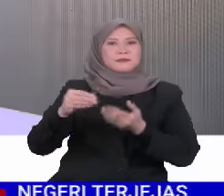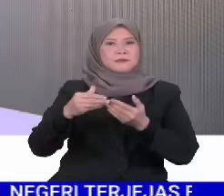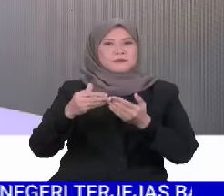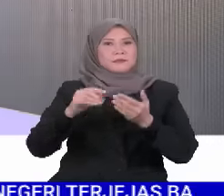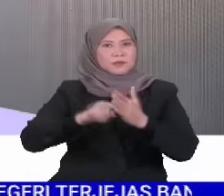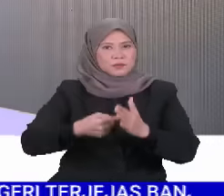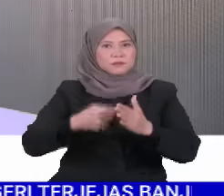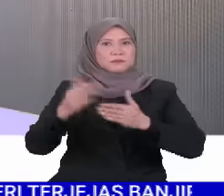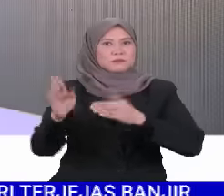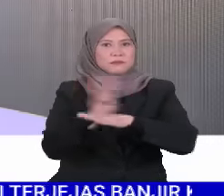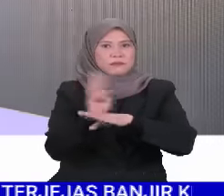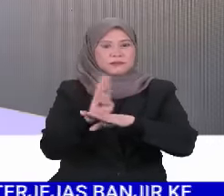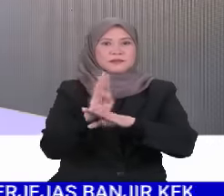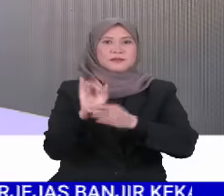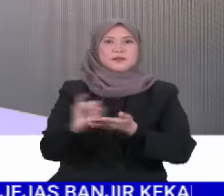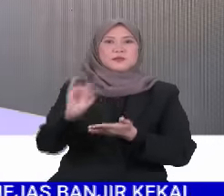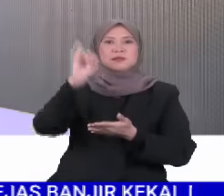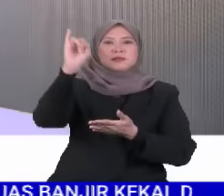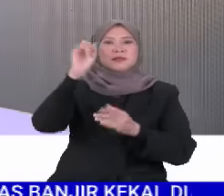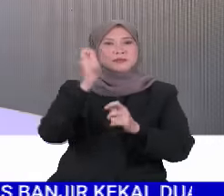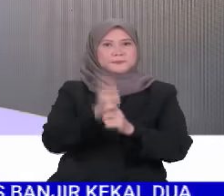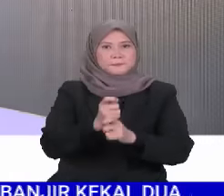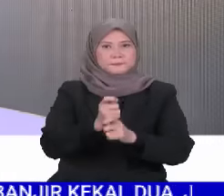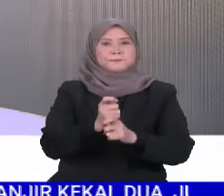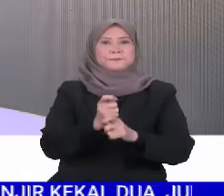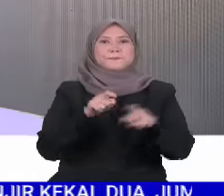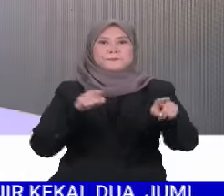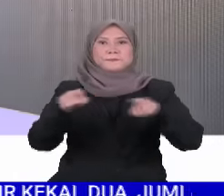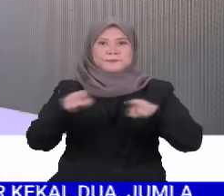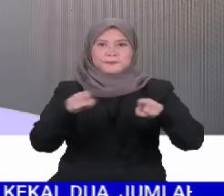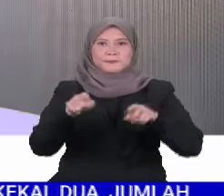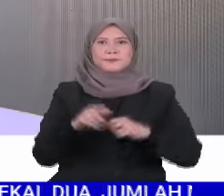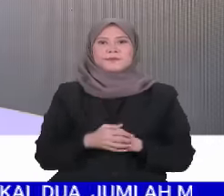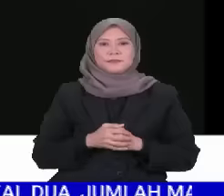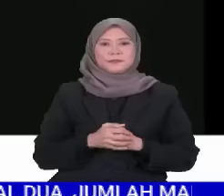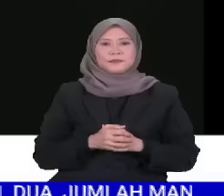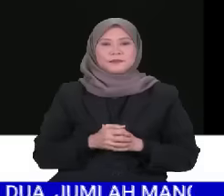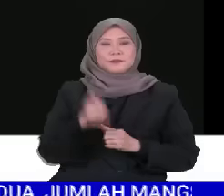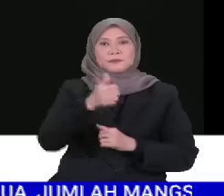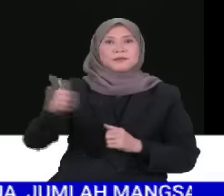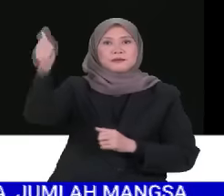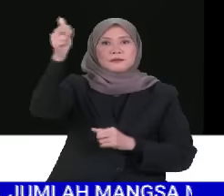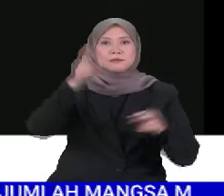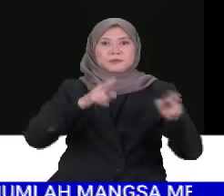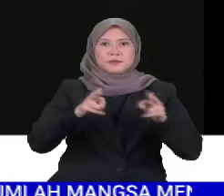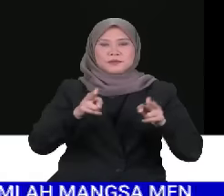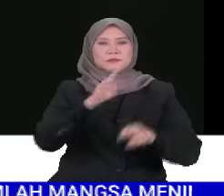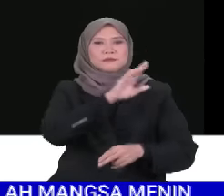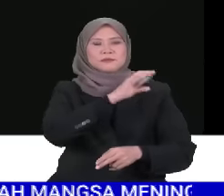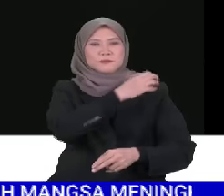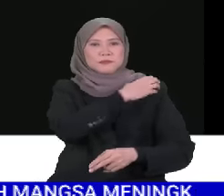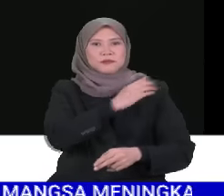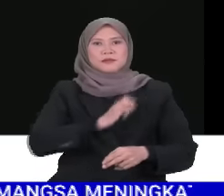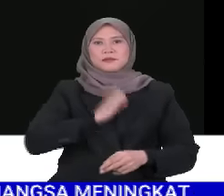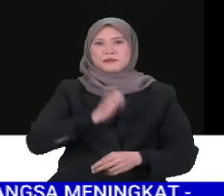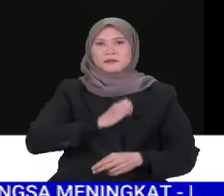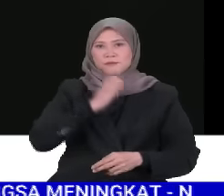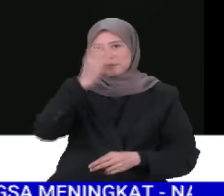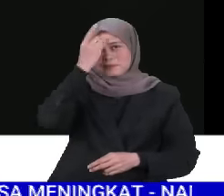demi memastikan institusi tersebut kekal jelas pengaruh urusan dan ketua pegawai eksekutif